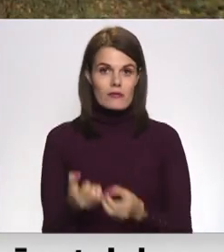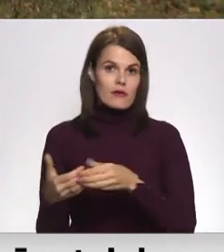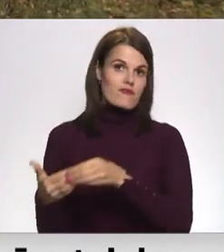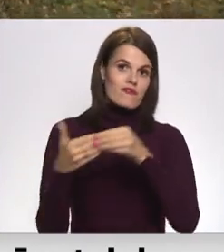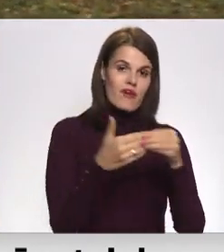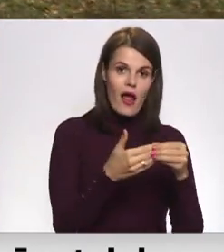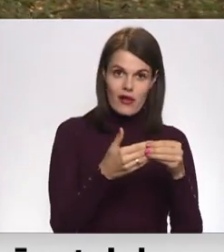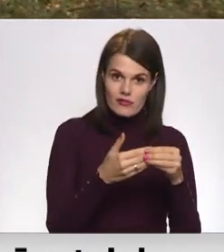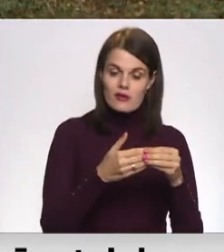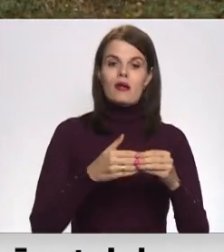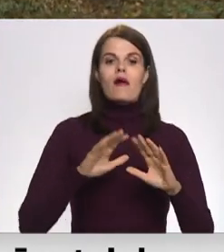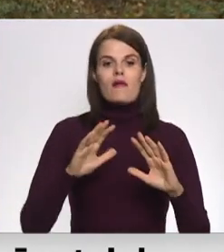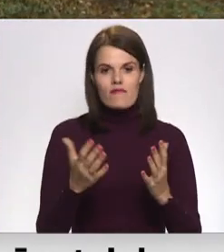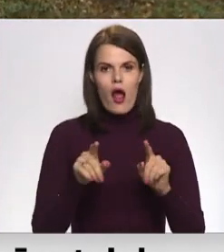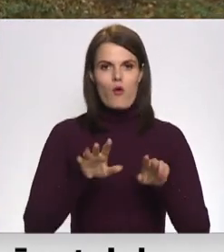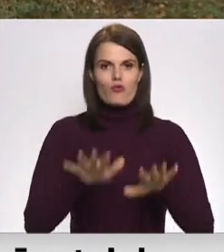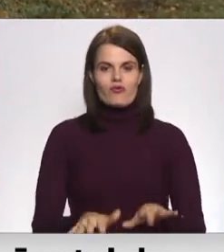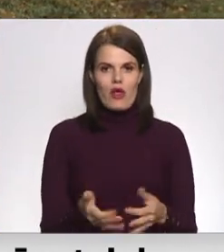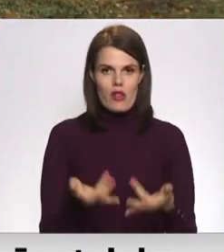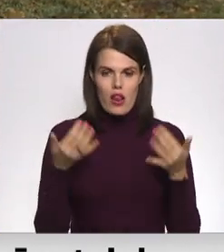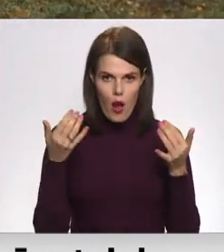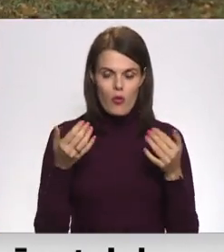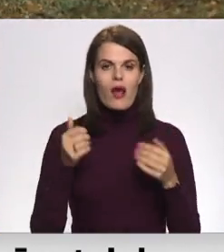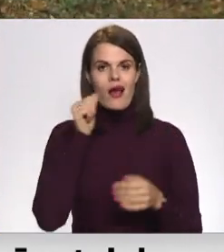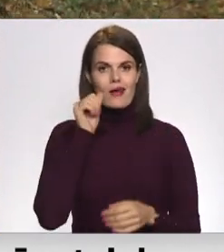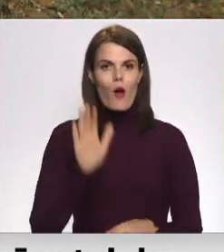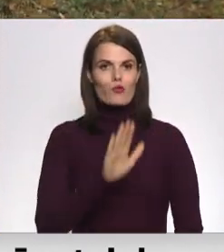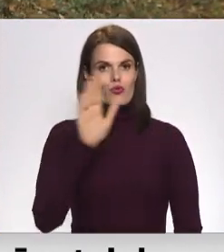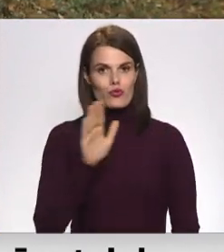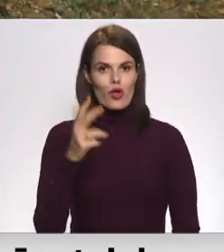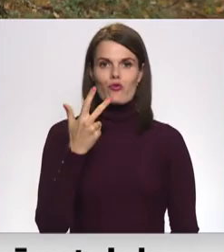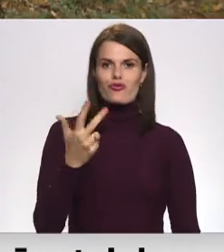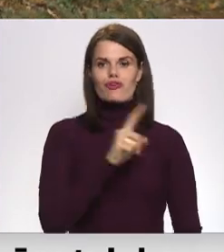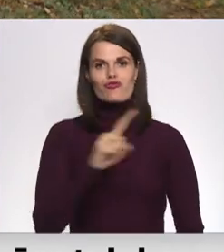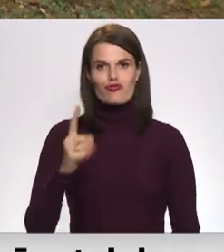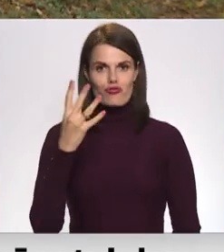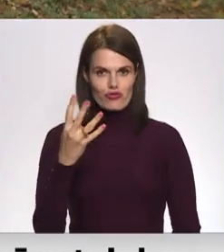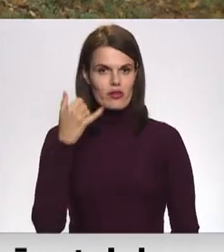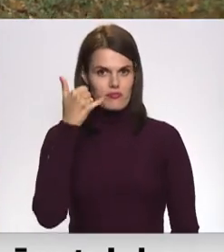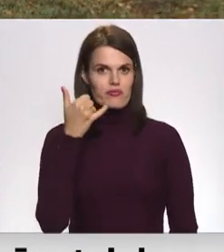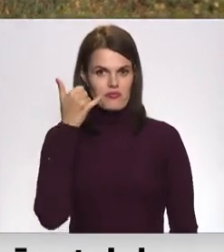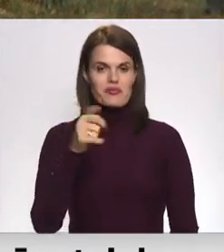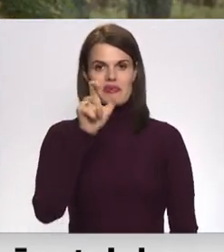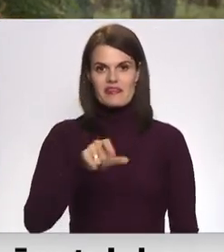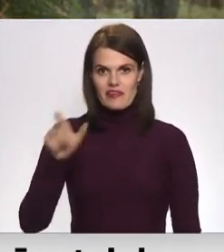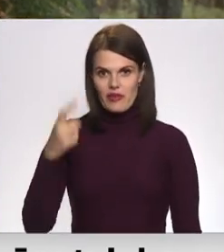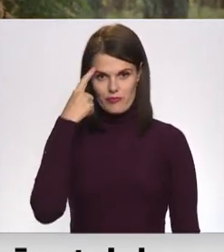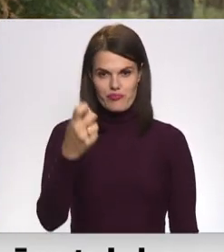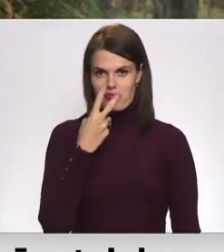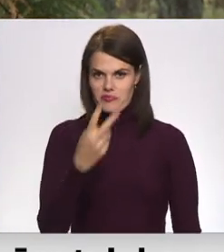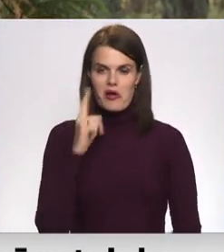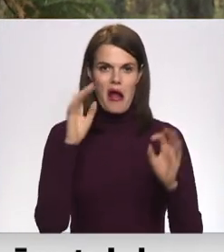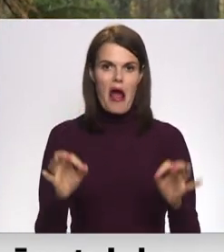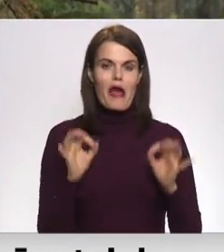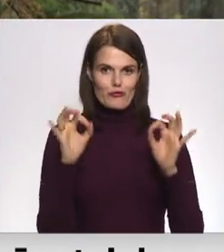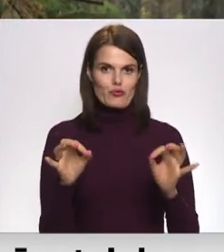tas atrasts. Ikdienu ir ap 3-4 izsaukumiem, kad iedzīvotāji ziņo par aizdomīgiem priekšmetiem. Un tad te var redzēt, teiksim, ar